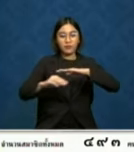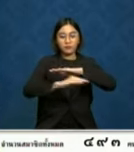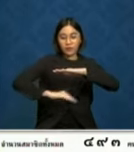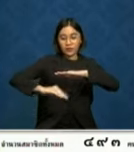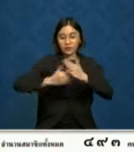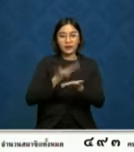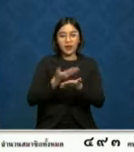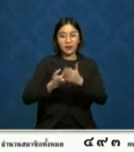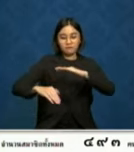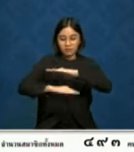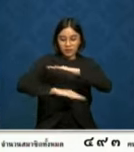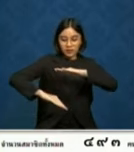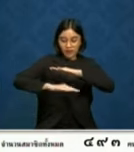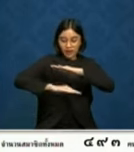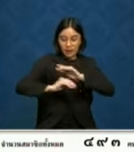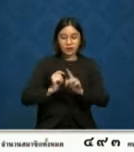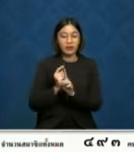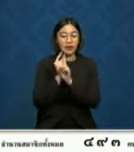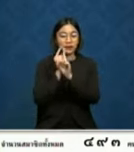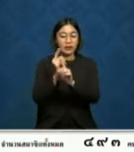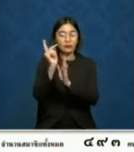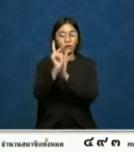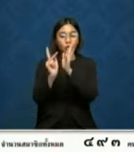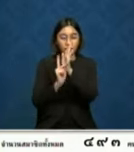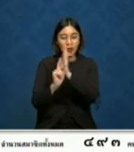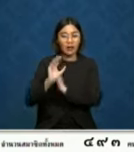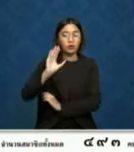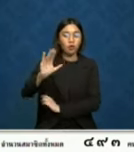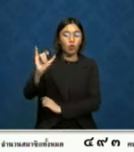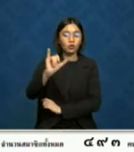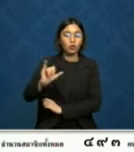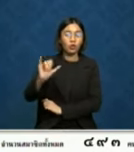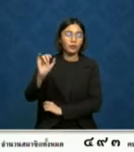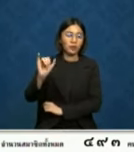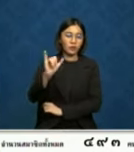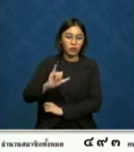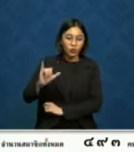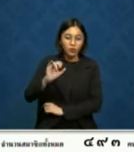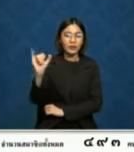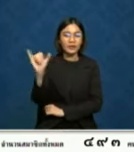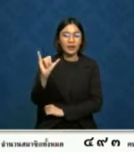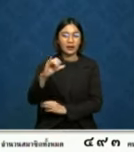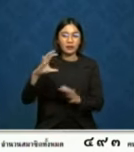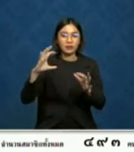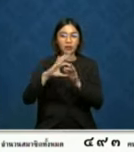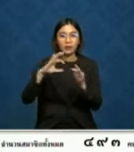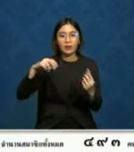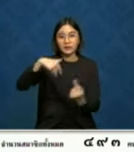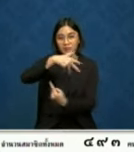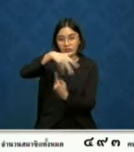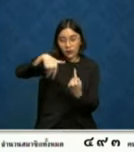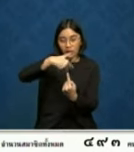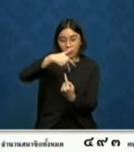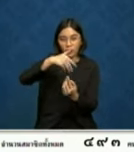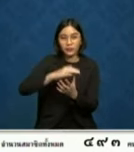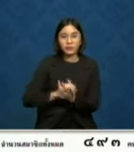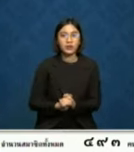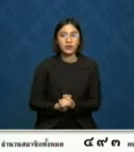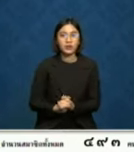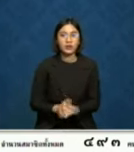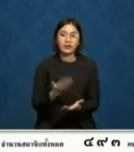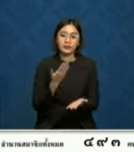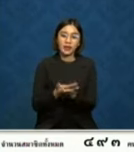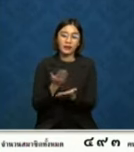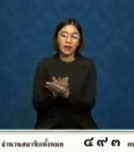ฐานที่ยังไม่เป็นไปตามกฎหมายของสหภาพยุโรปเรื่องของสิ่งแวดล้อมท่านต้อง